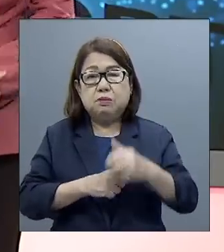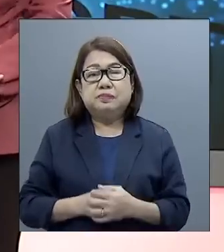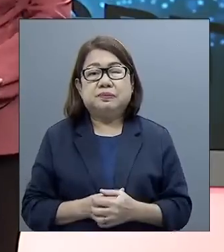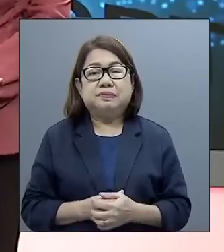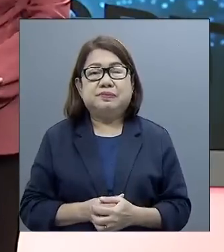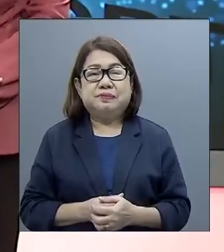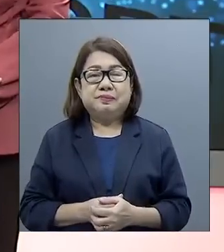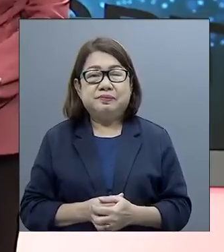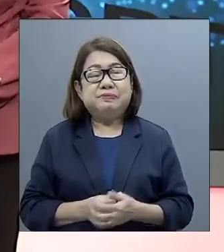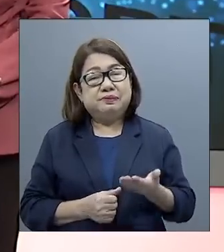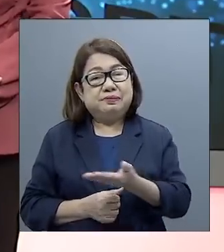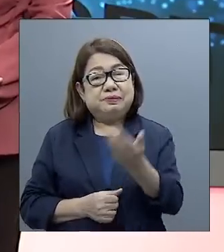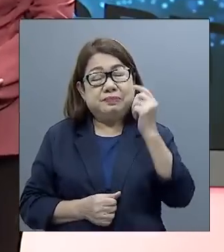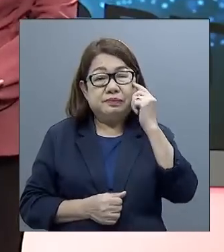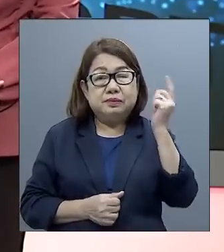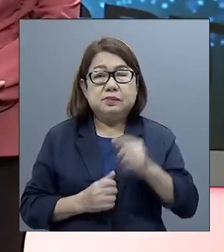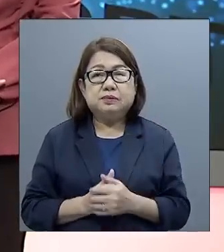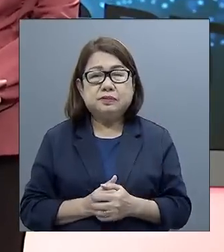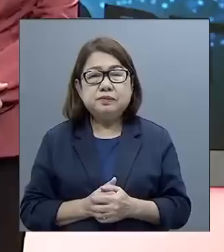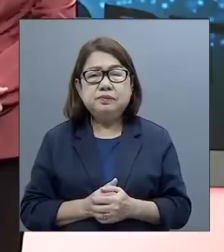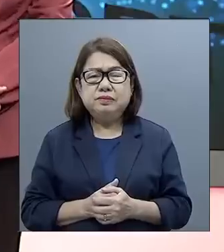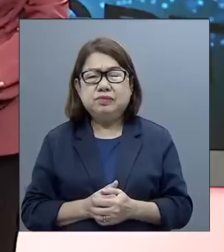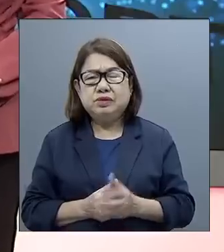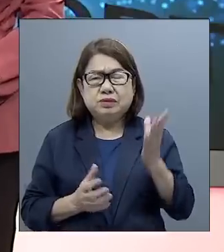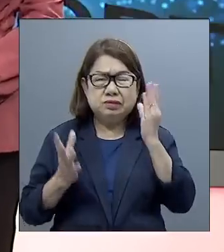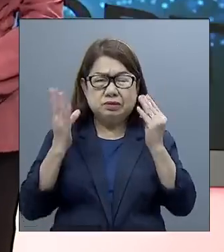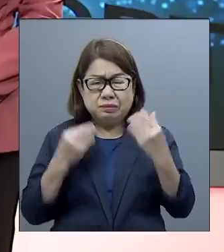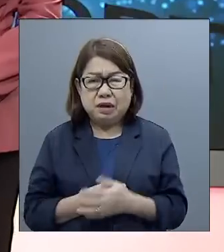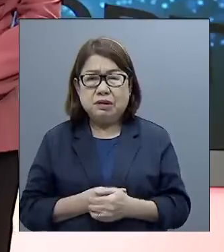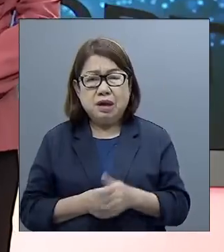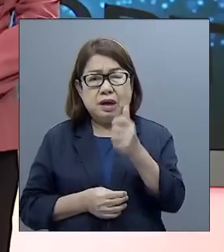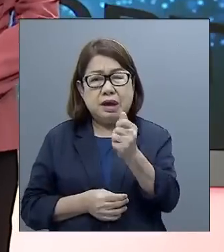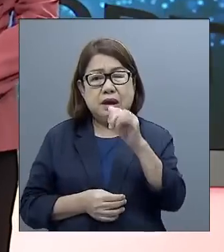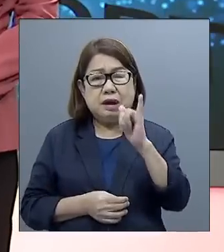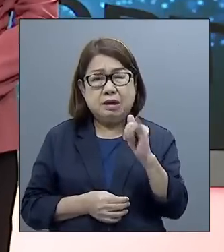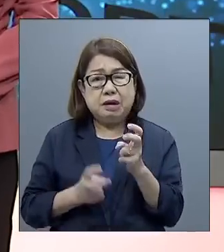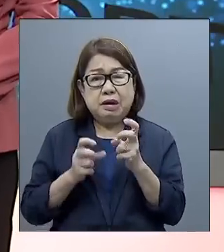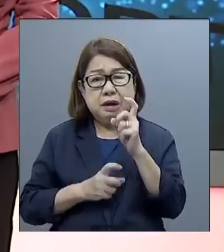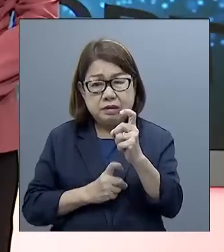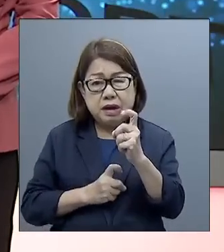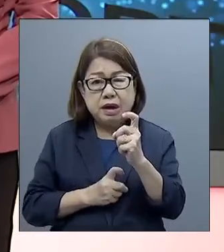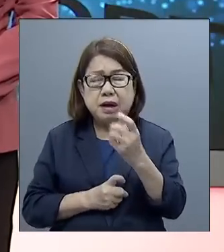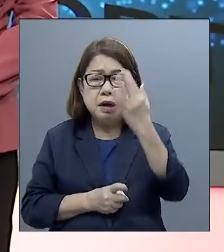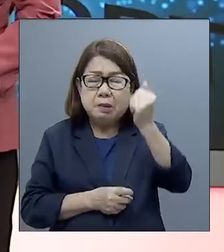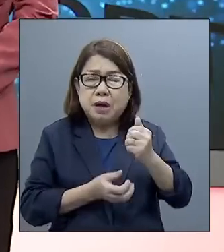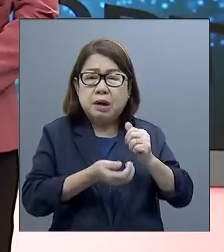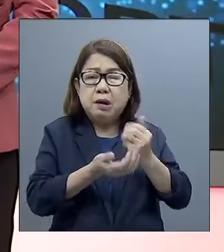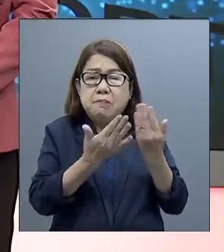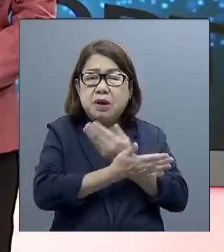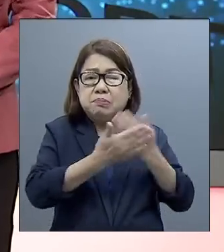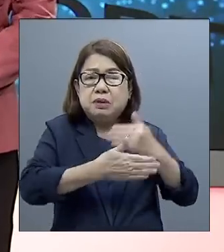แน่นอนค่ะหลายคนอาจจะรู้สึกว่าฟังไปฟังมาถ้า AI อันตรายขนาดนี้เนี่ยแล้วทำไมถึงพัฒนาขึ้นมานะคะ